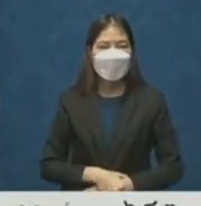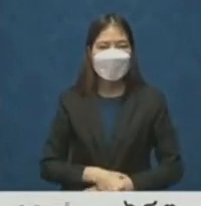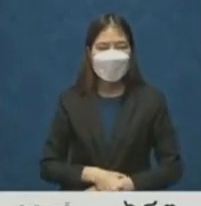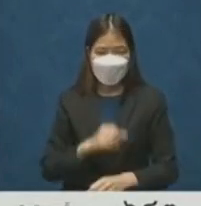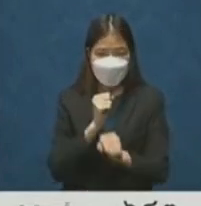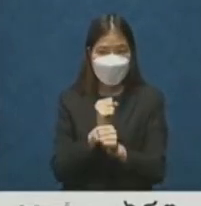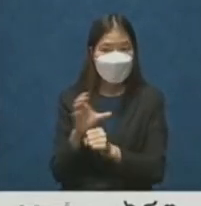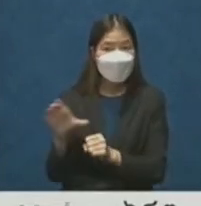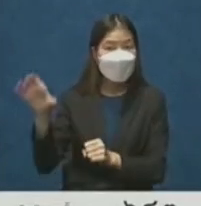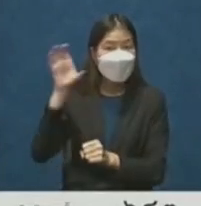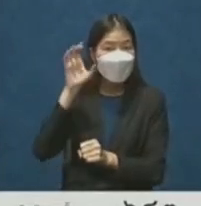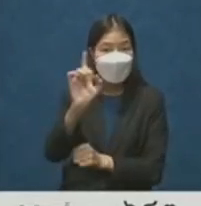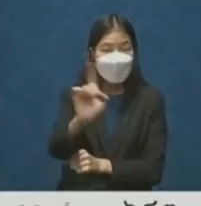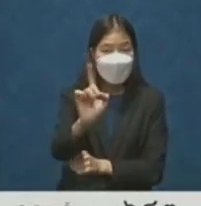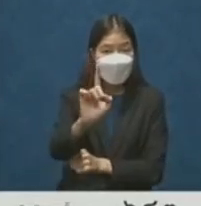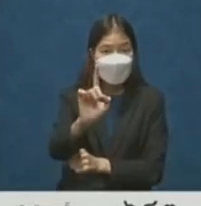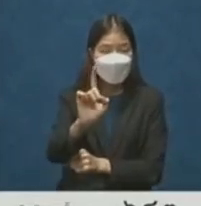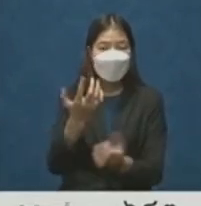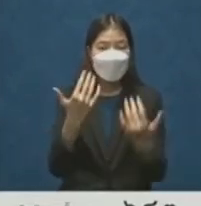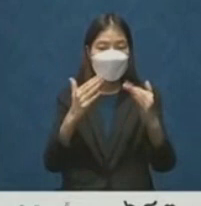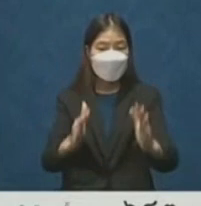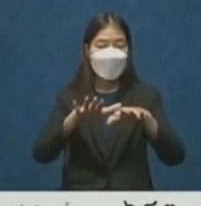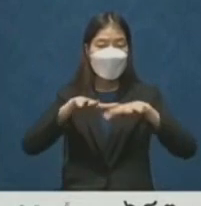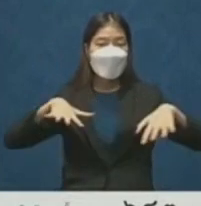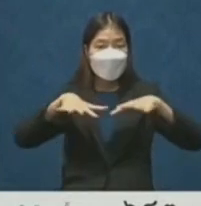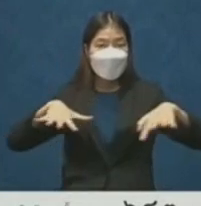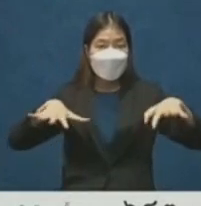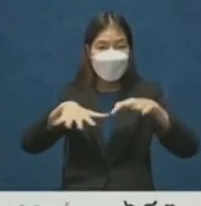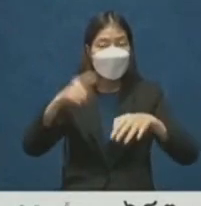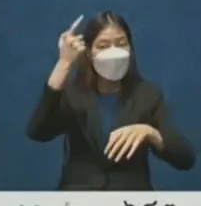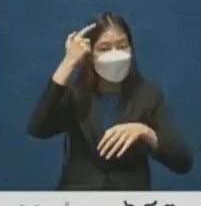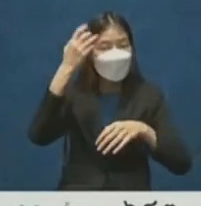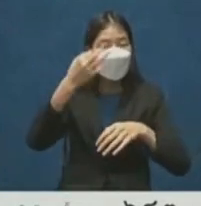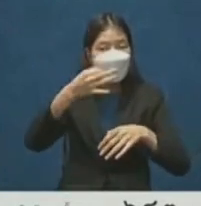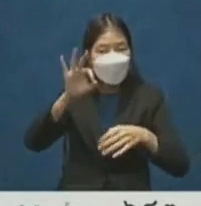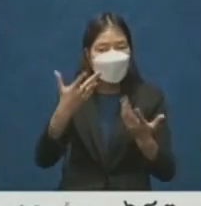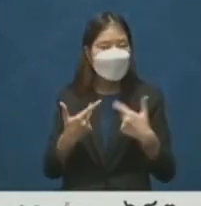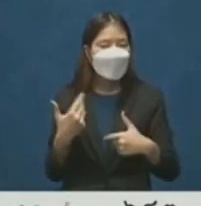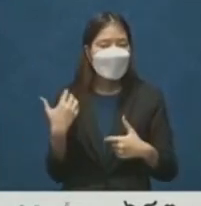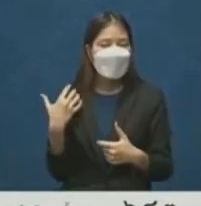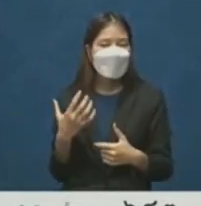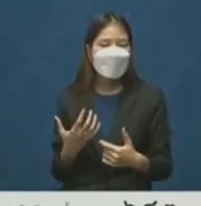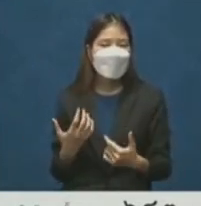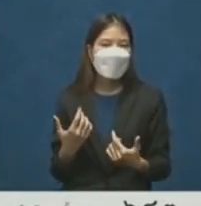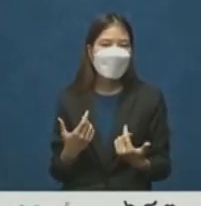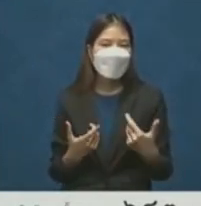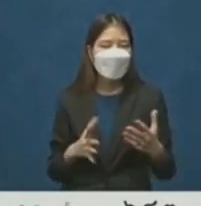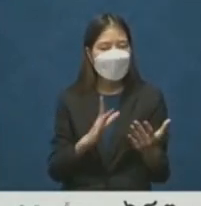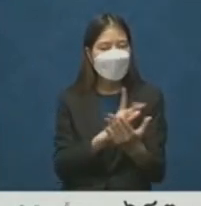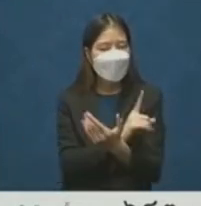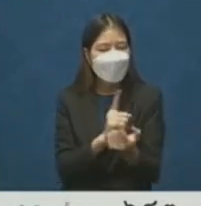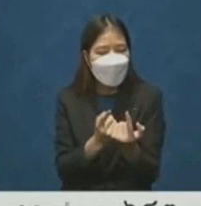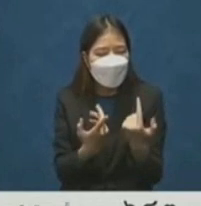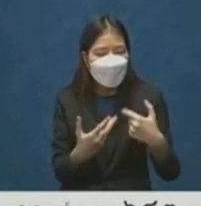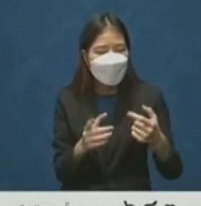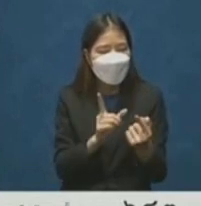การสร้างความเชื่อกันว่าคนทั่วไปที่เชื่อถือในความคิดเสรีนิยมจะไม่ยึดติดกับส